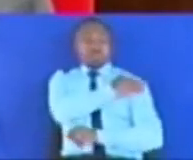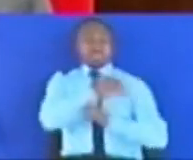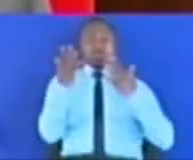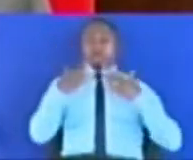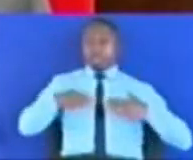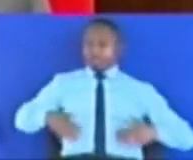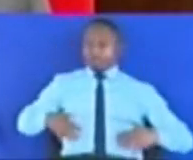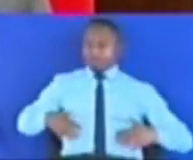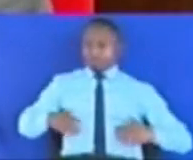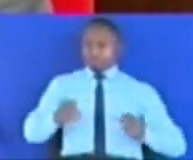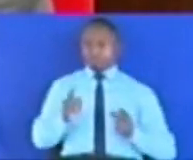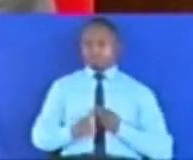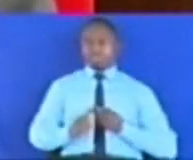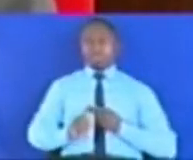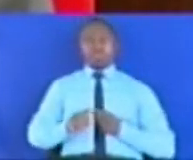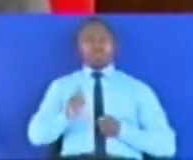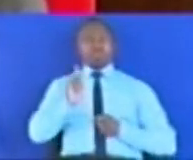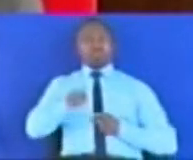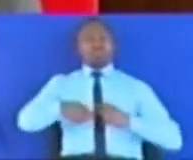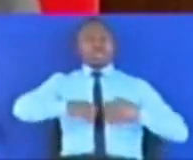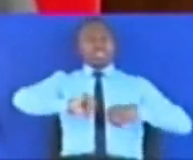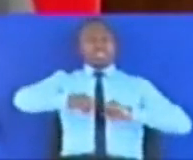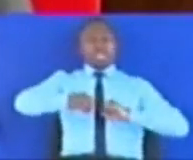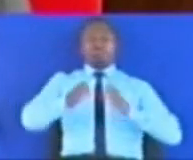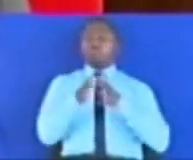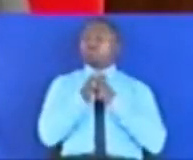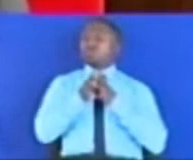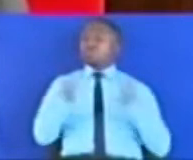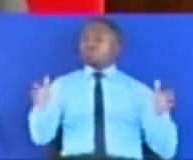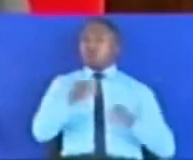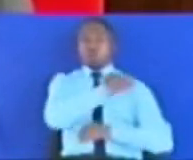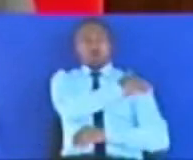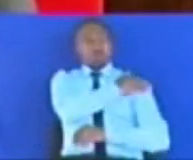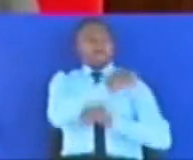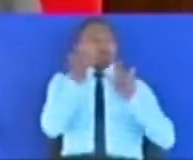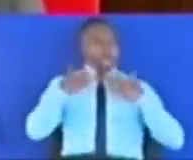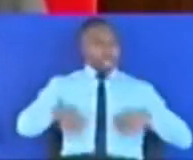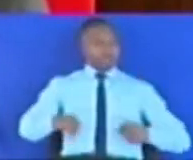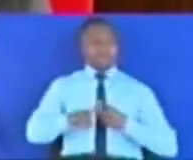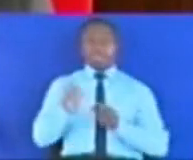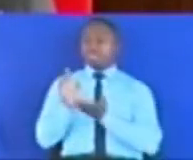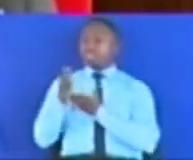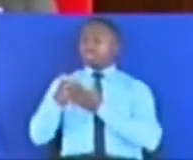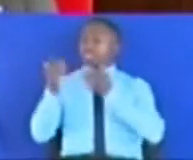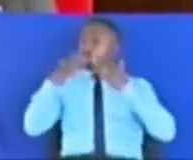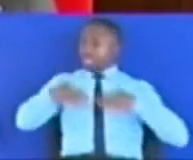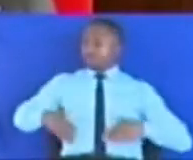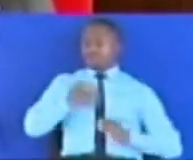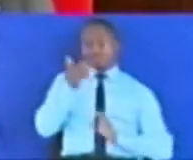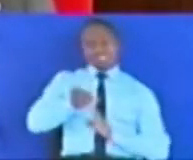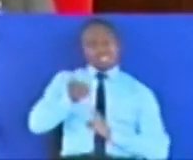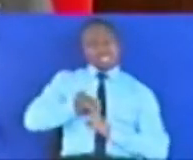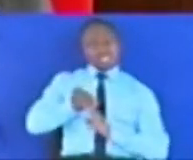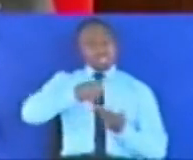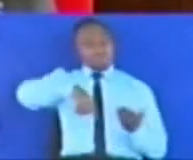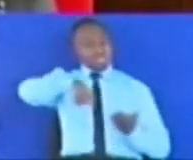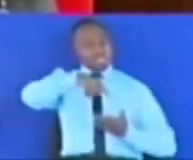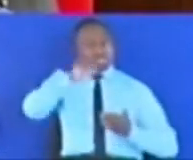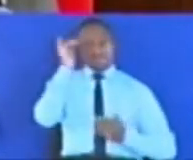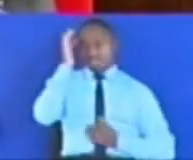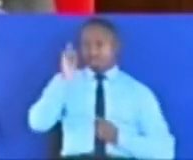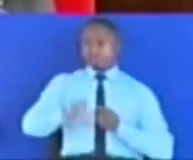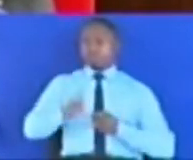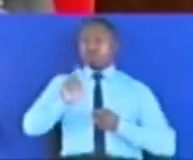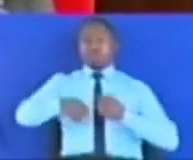afya. Tuna changamoto kubwa ya watumishi wa afya. Sekta ya afya vijijini na mijini nadhani